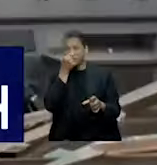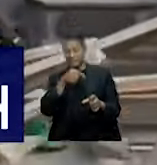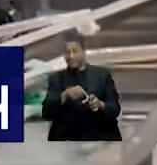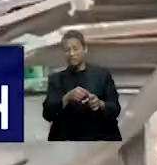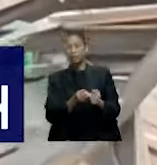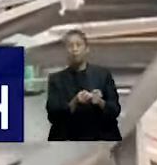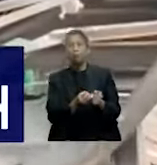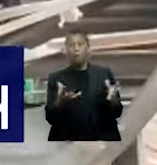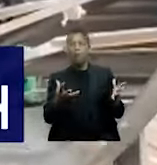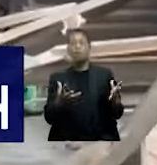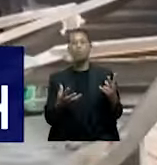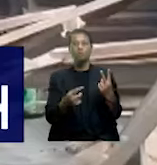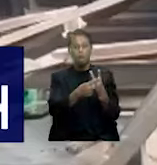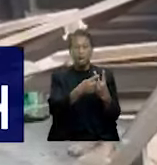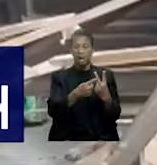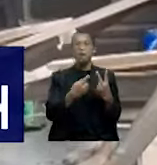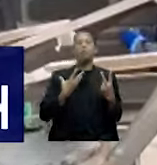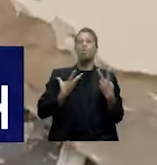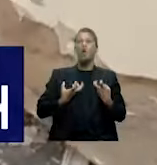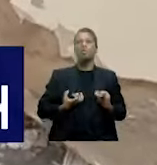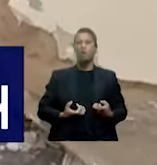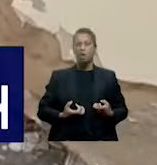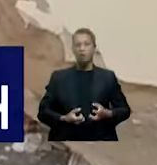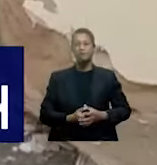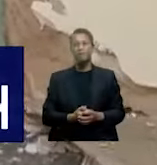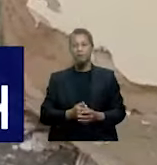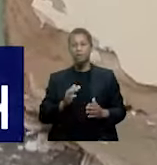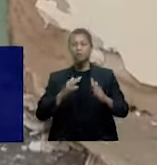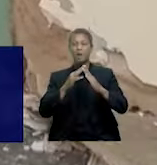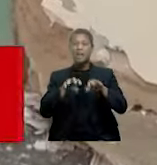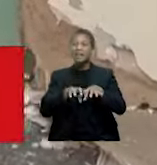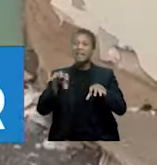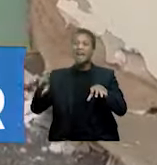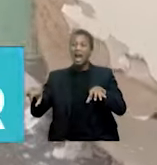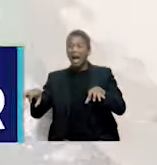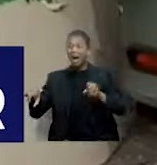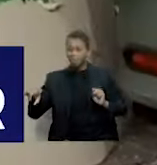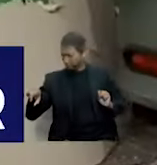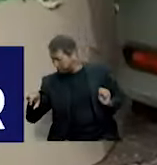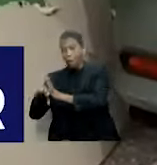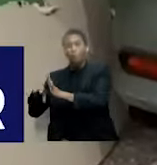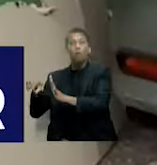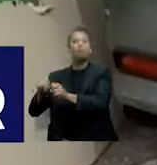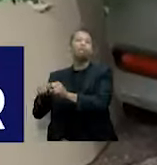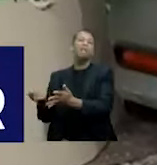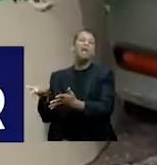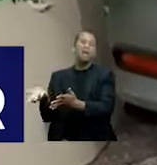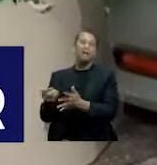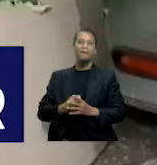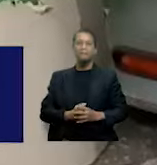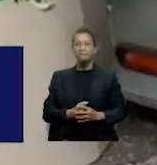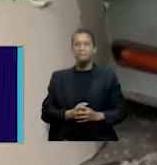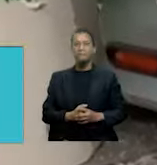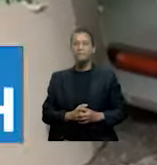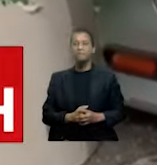akibat ledakan. Kerasnya ledakan juga mengakibatkan sejumlah rumah tetangga Melisa rusak. Saya tidur, tiba-tiba